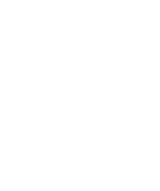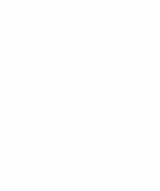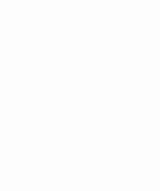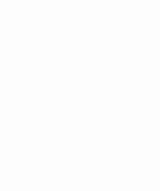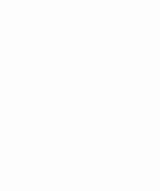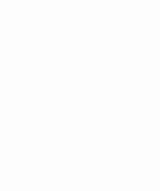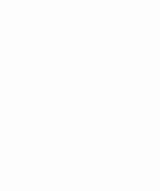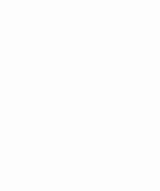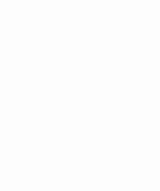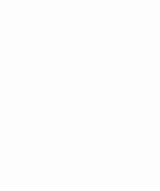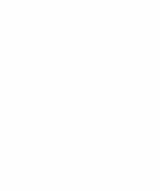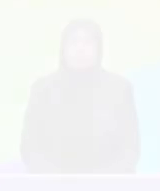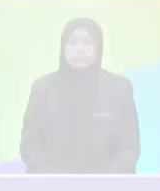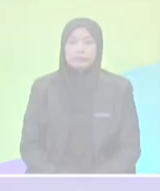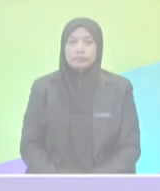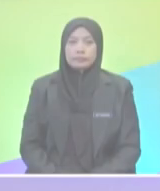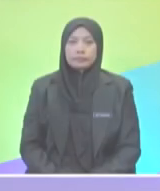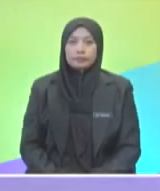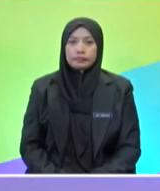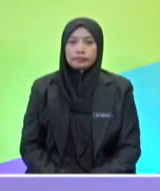Didik TV KPM.